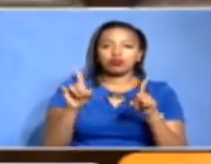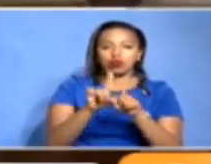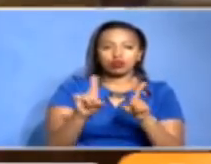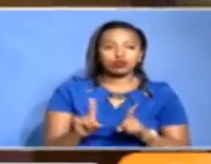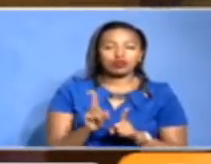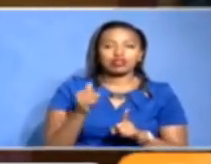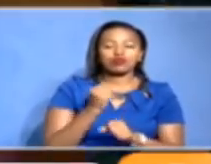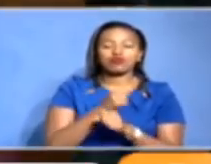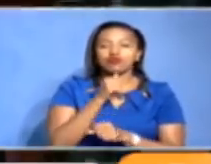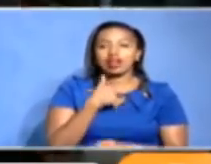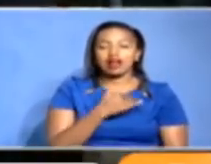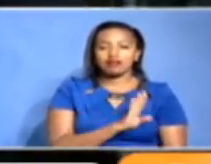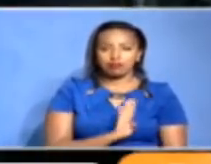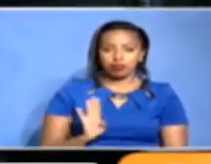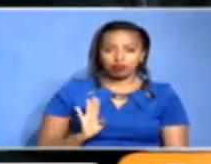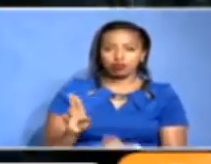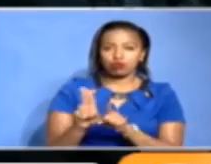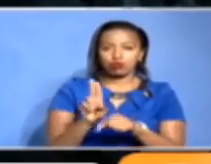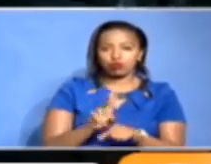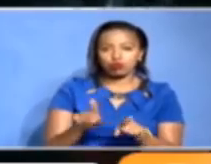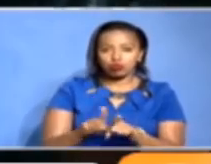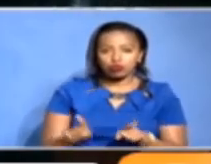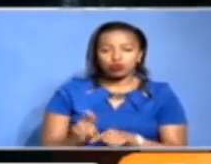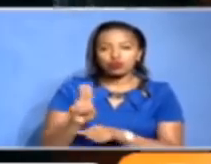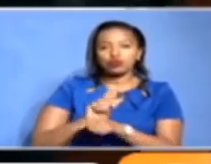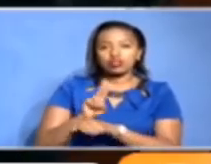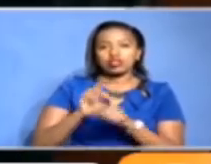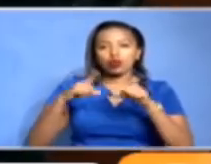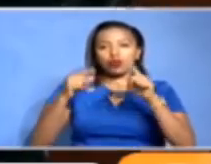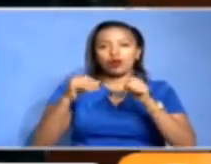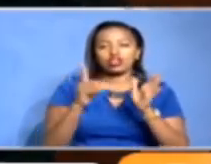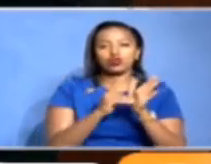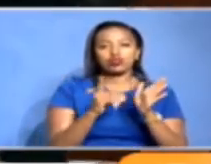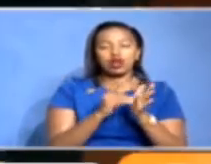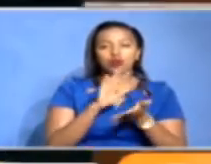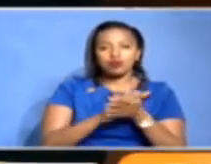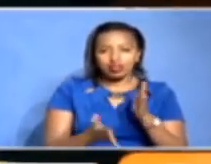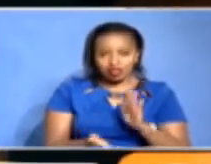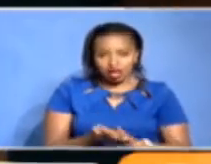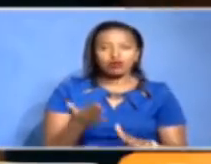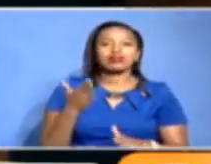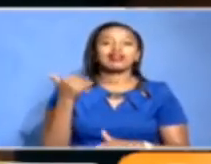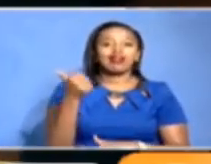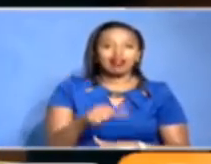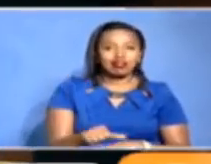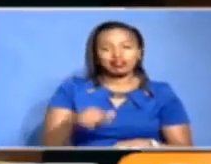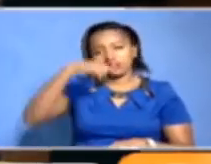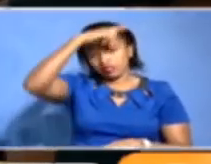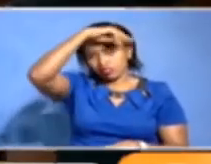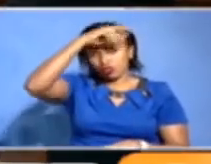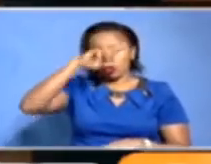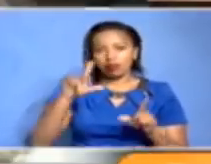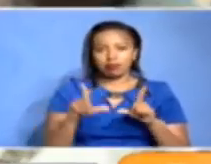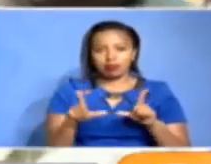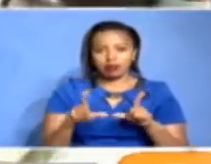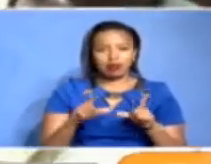husika, pamoja na kutumia jina daktari bila tajriba. Wawili hao walikana mashtaka yao yanayowakabili.